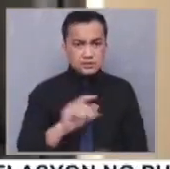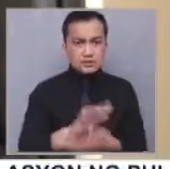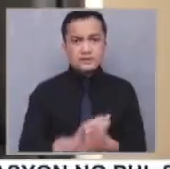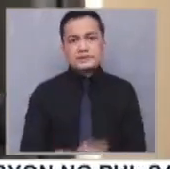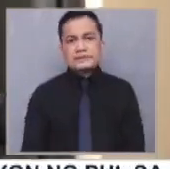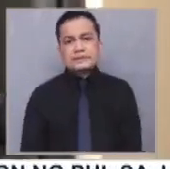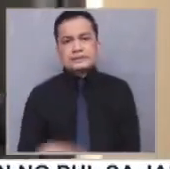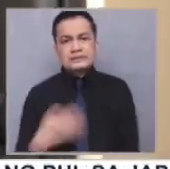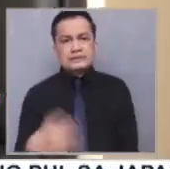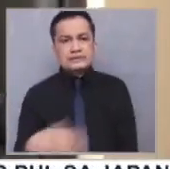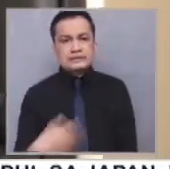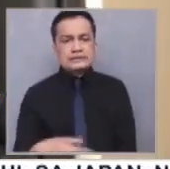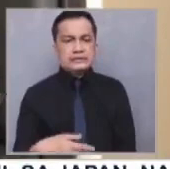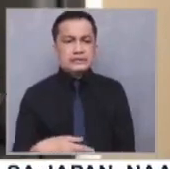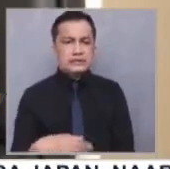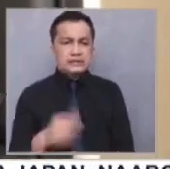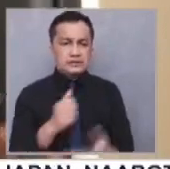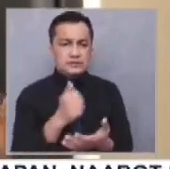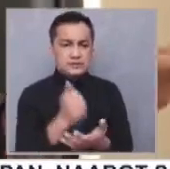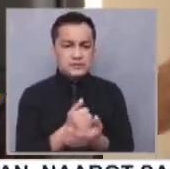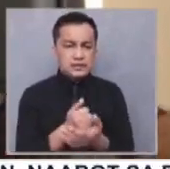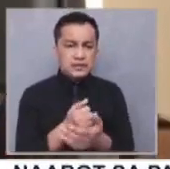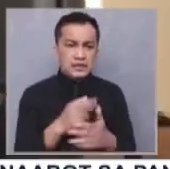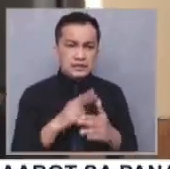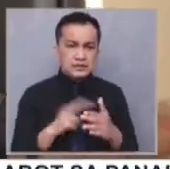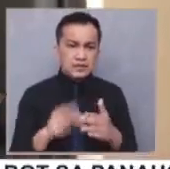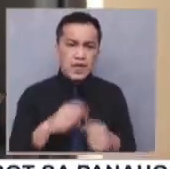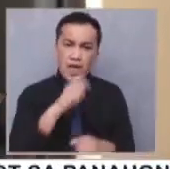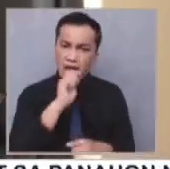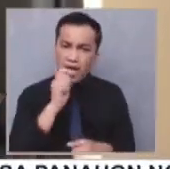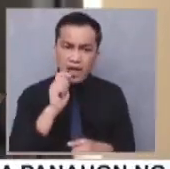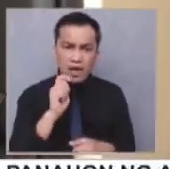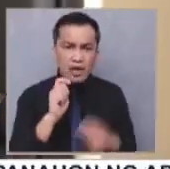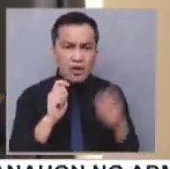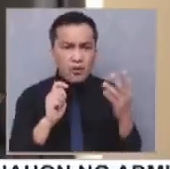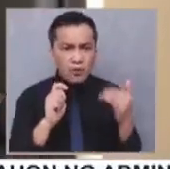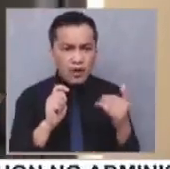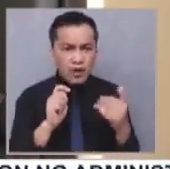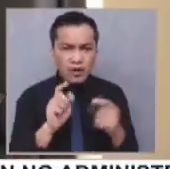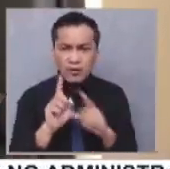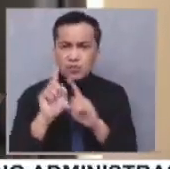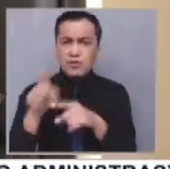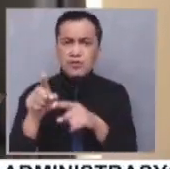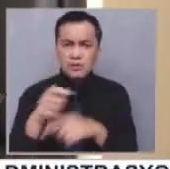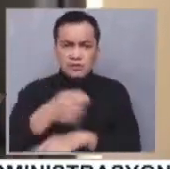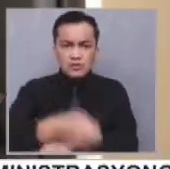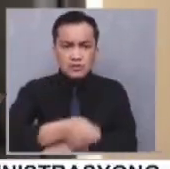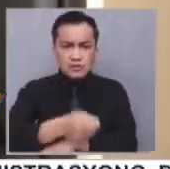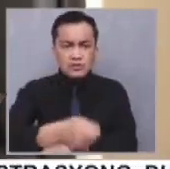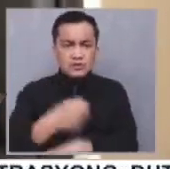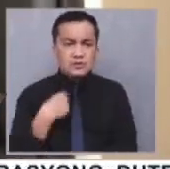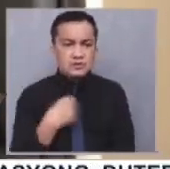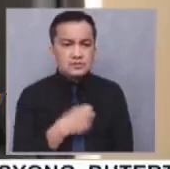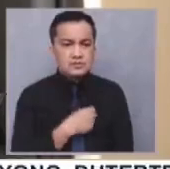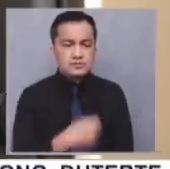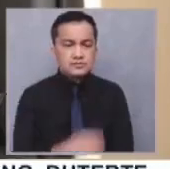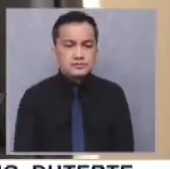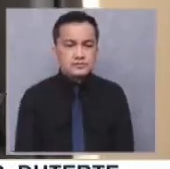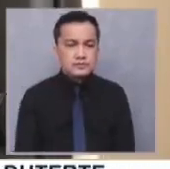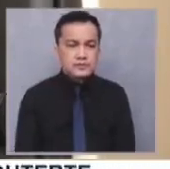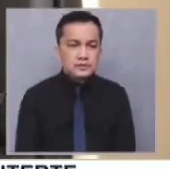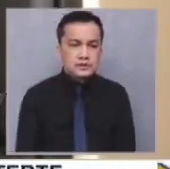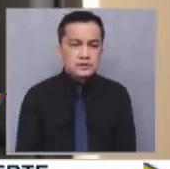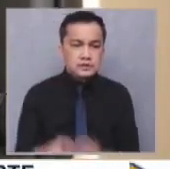Lorenzana ang resulta ng kanyang swab test matapos niyang dumalo sa pagdinig ng Senado. Kaugnay pa rin ito ng